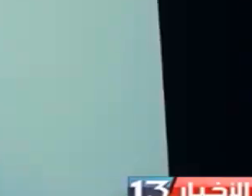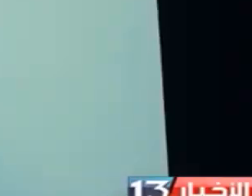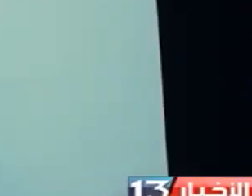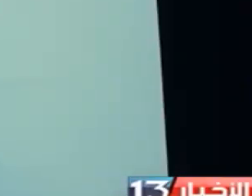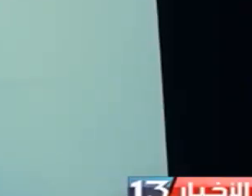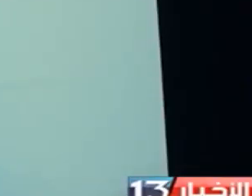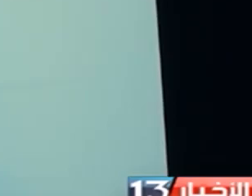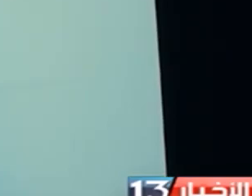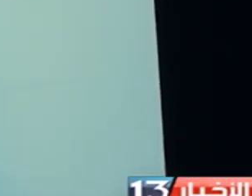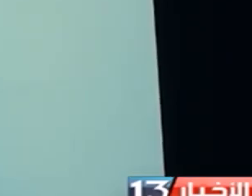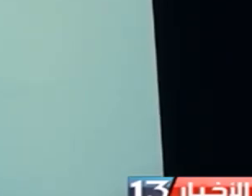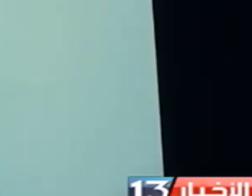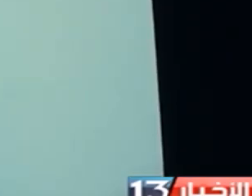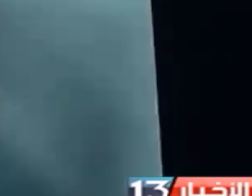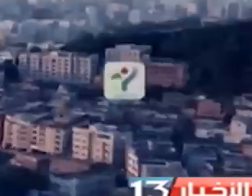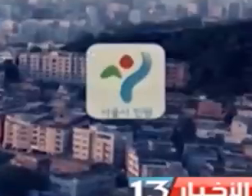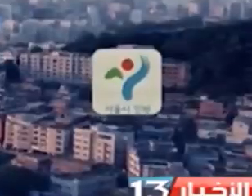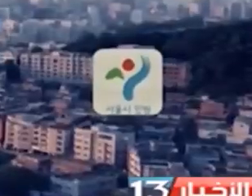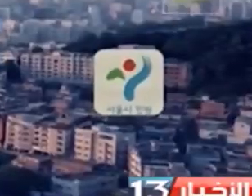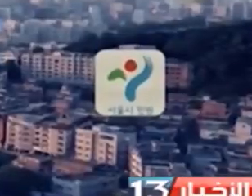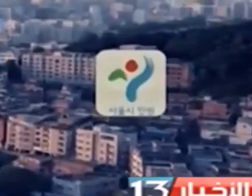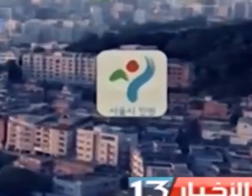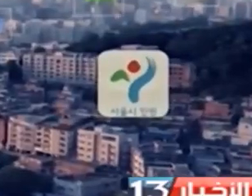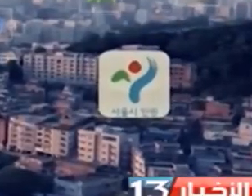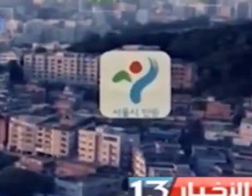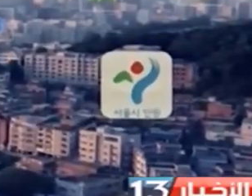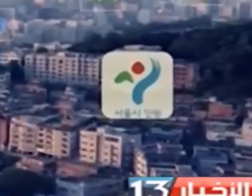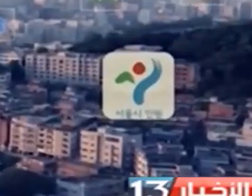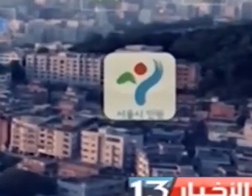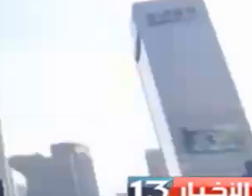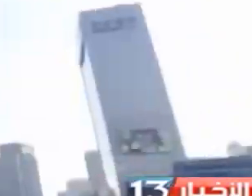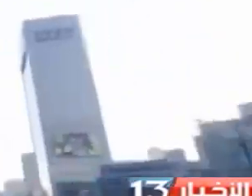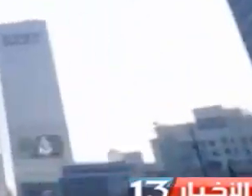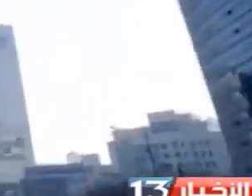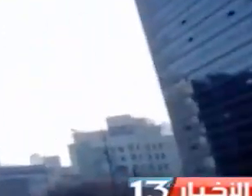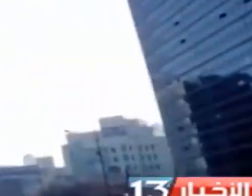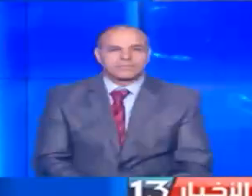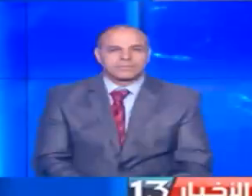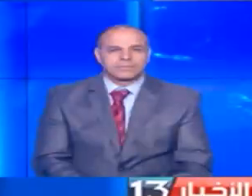دفع التعاون في عديد المجالات.